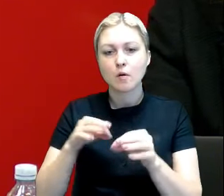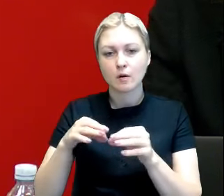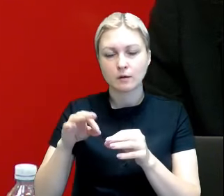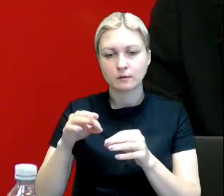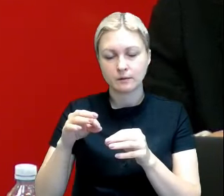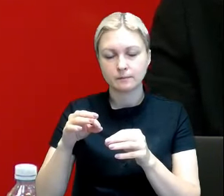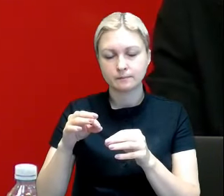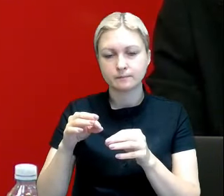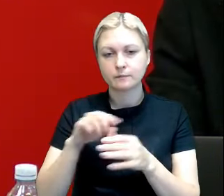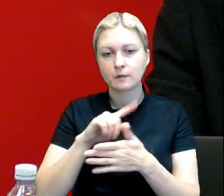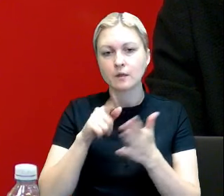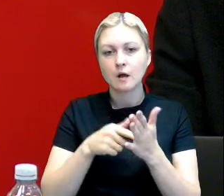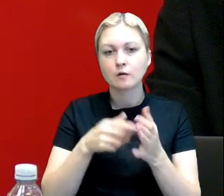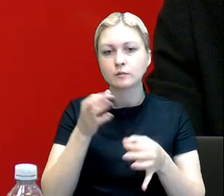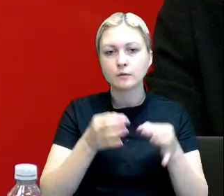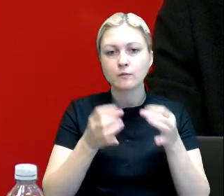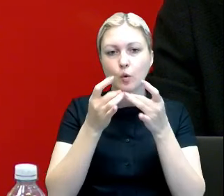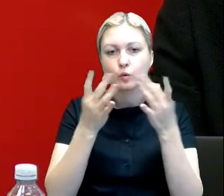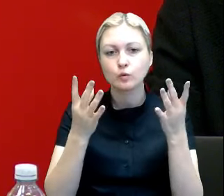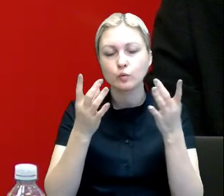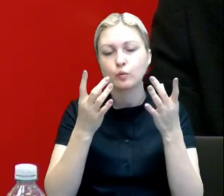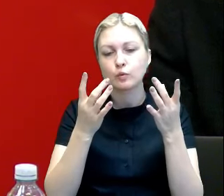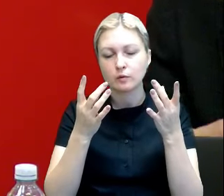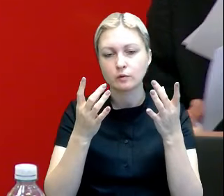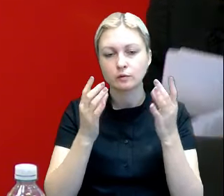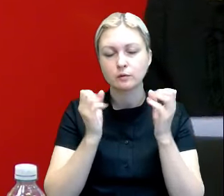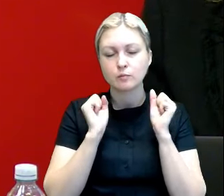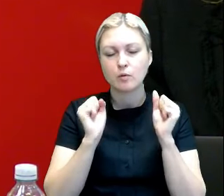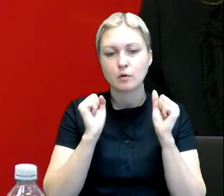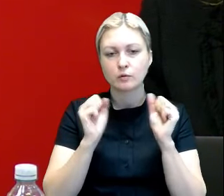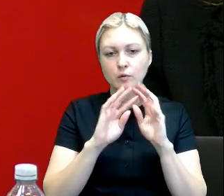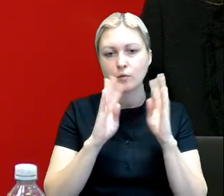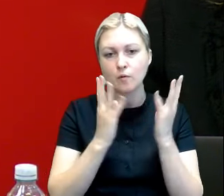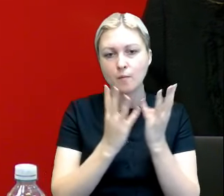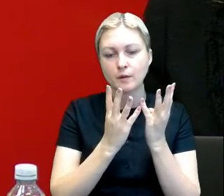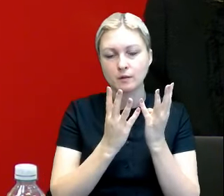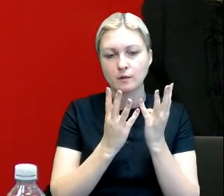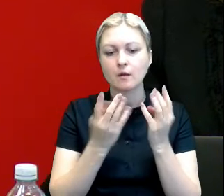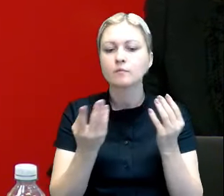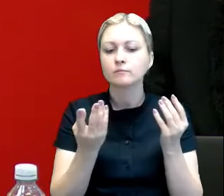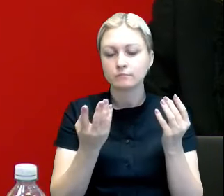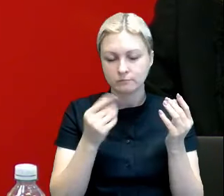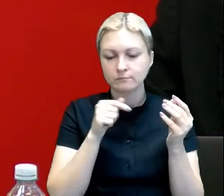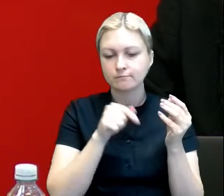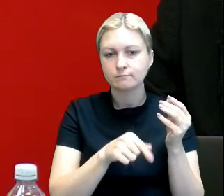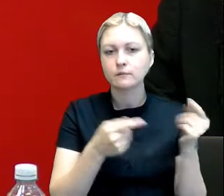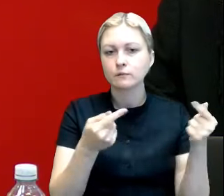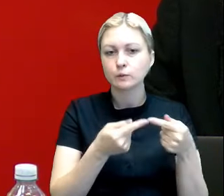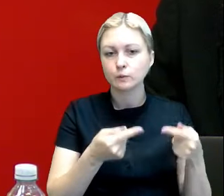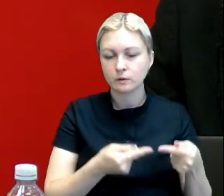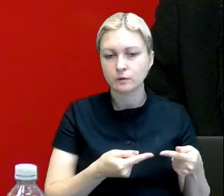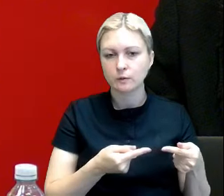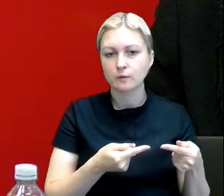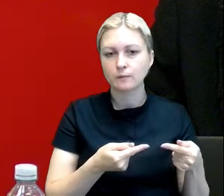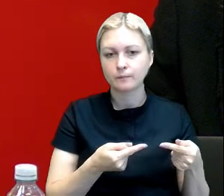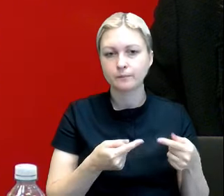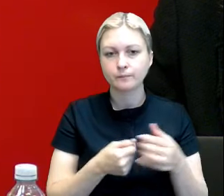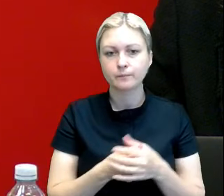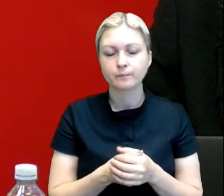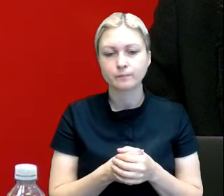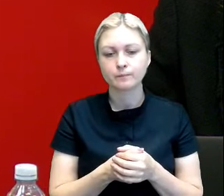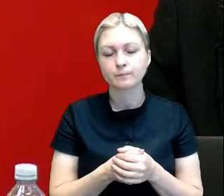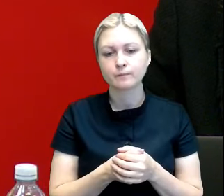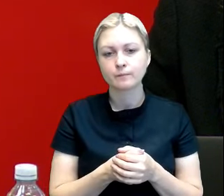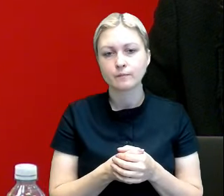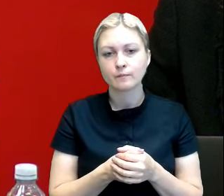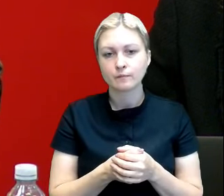svarstytas kultūros švietimo ir sporto komitete ir juose buvo pritarta ir jame buvo pritarta ar